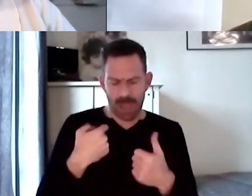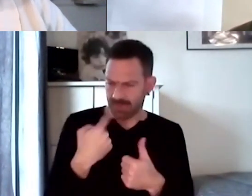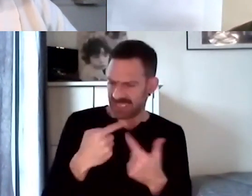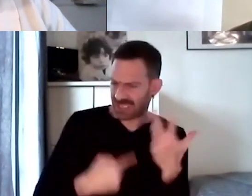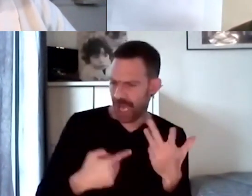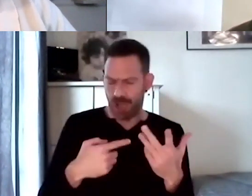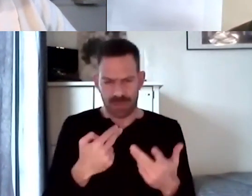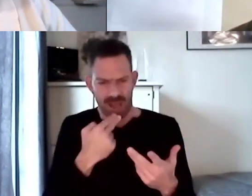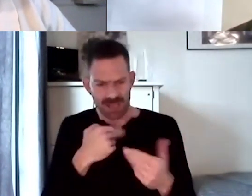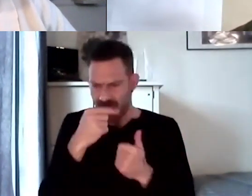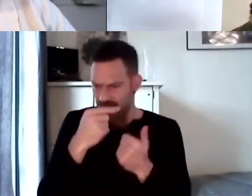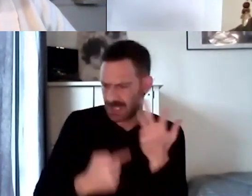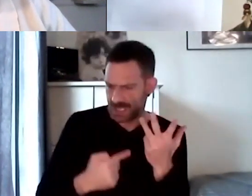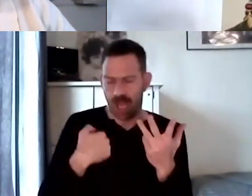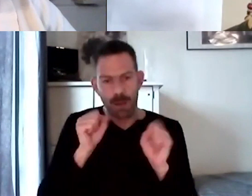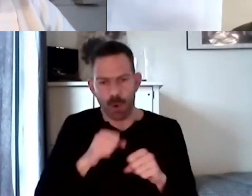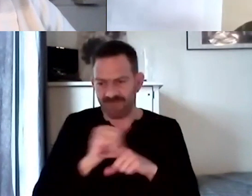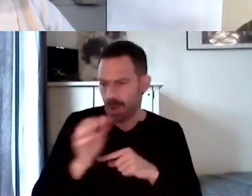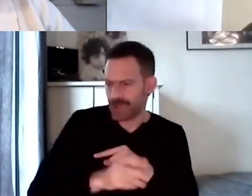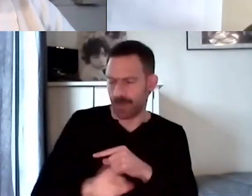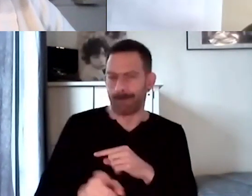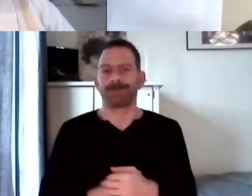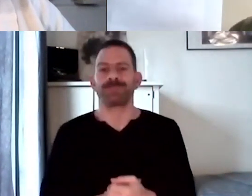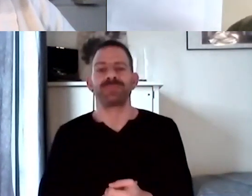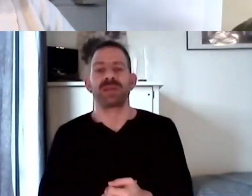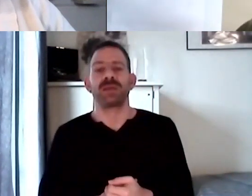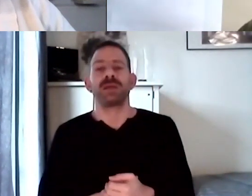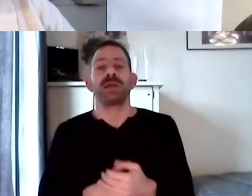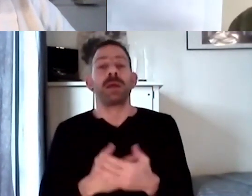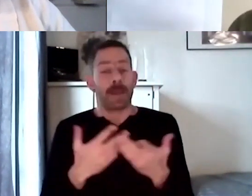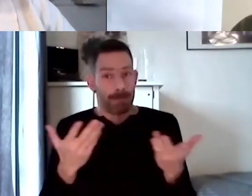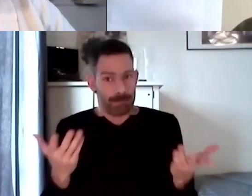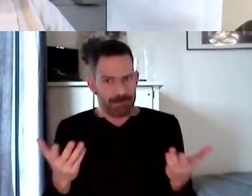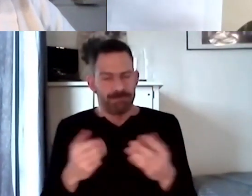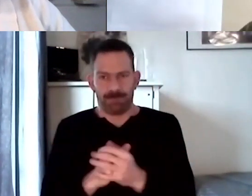choses. D'accord. Alors, je pense que...